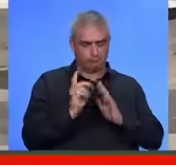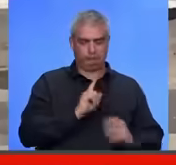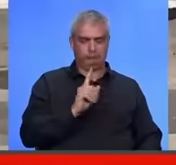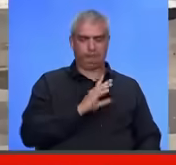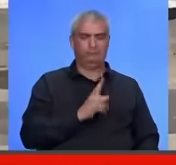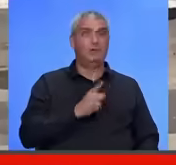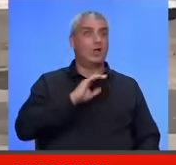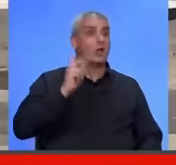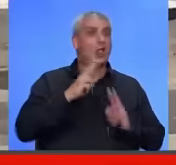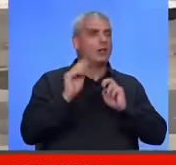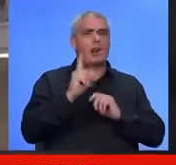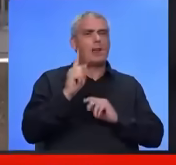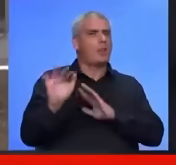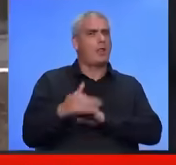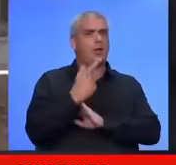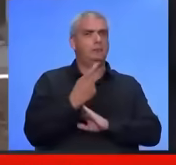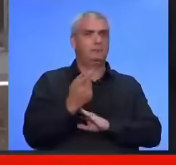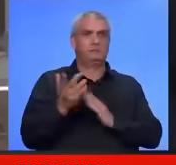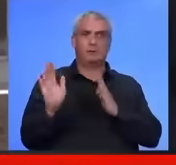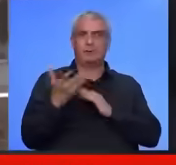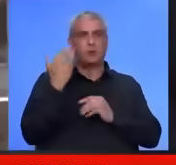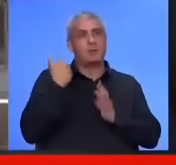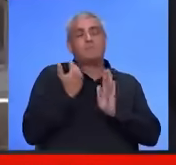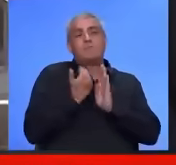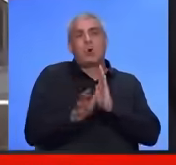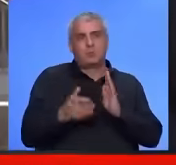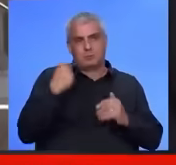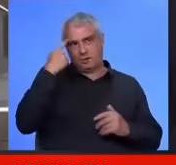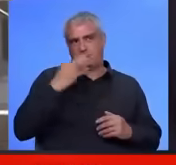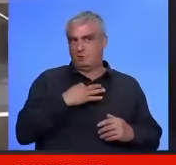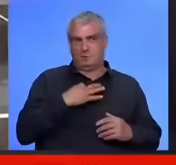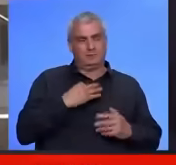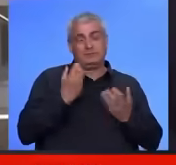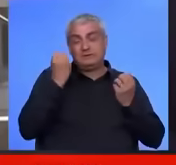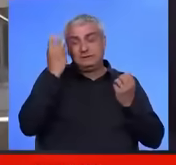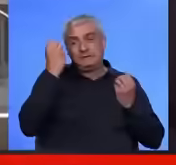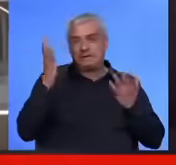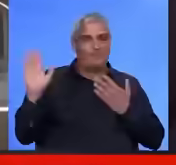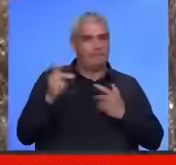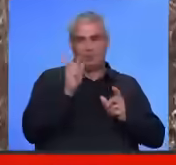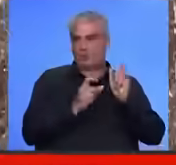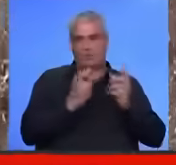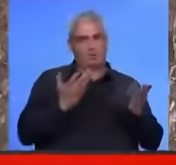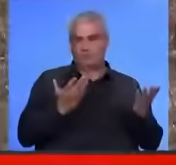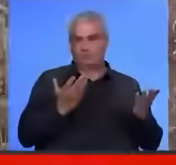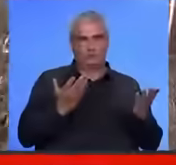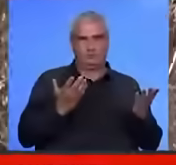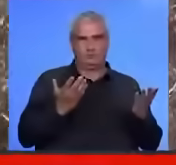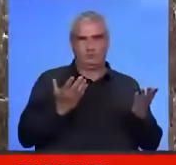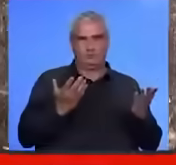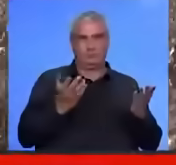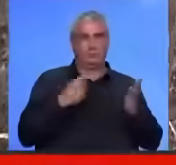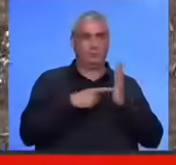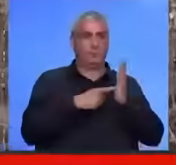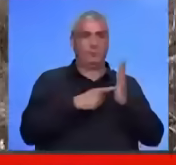העיר מפונה, למה לא התפניתם? הפינוי היה מיותר, לדעתי. סתם פינו פה תושבים. יש